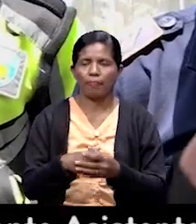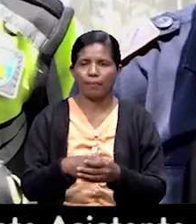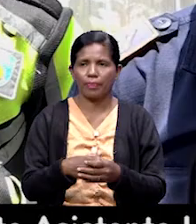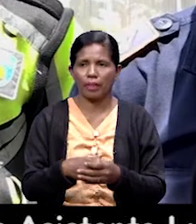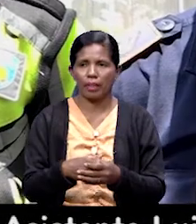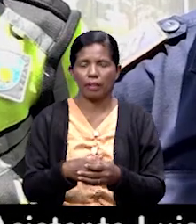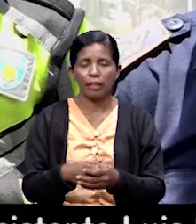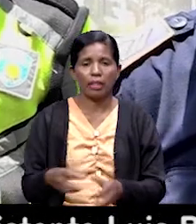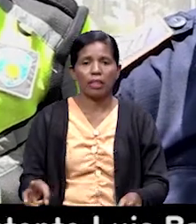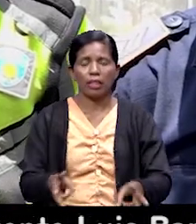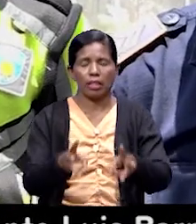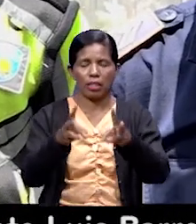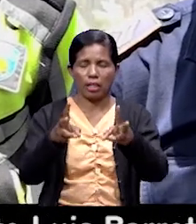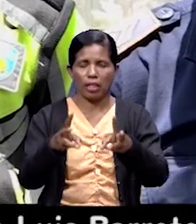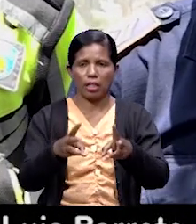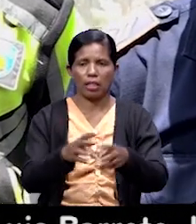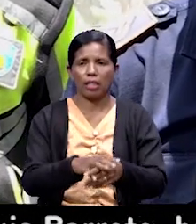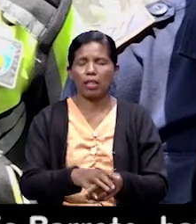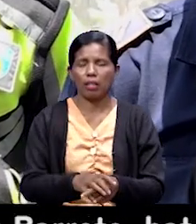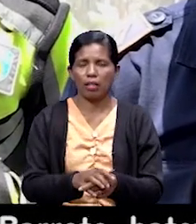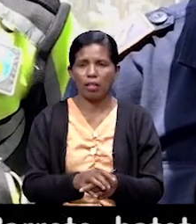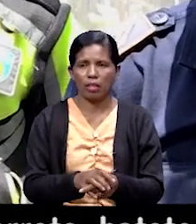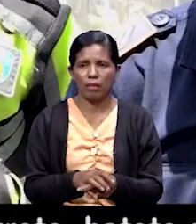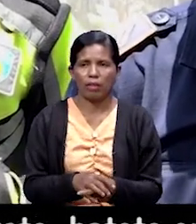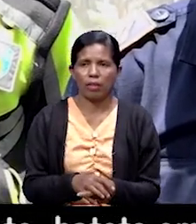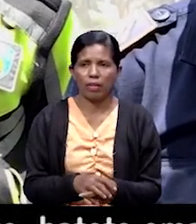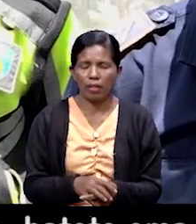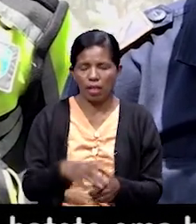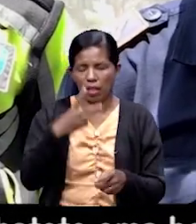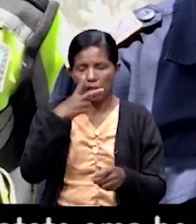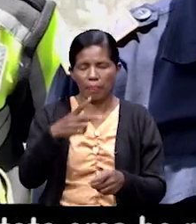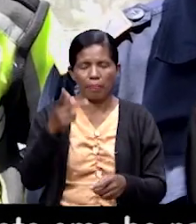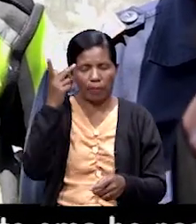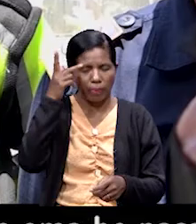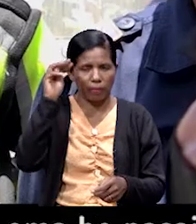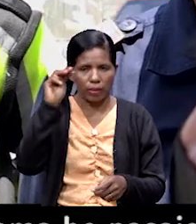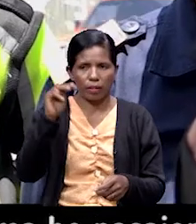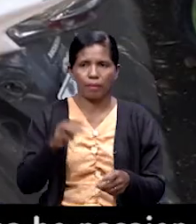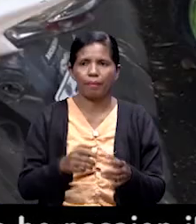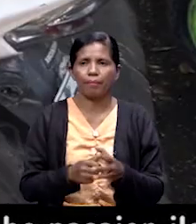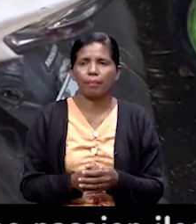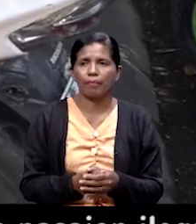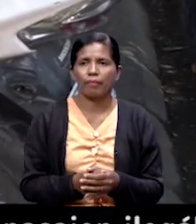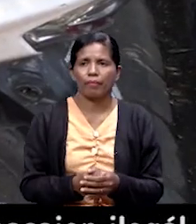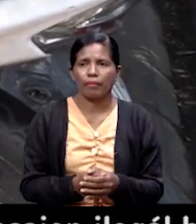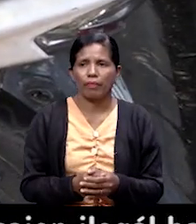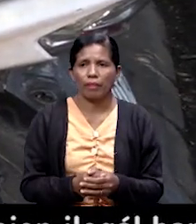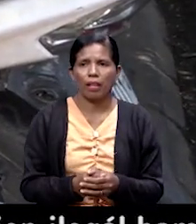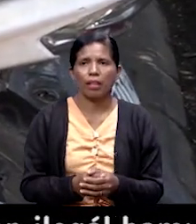dorit. Oh, guys, call to buy tani ambe. Sesuai Premier Minister kare, ni ni ambe stasiunmen tu ni